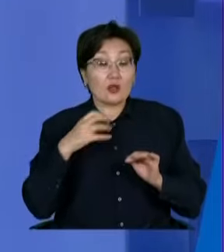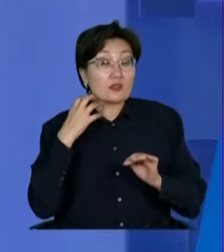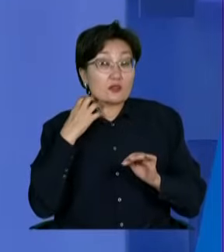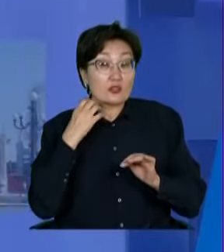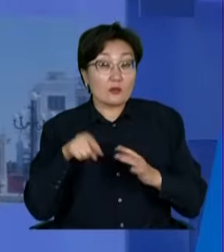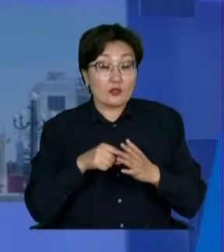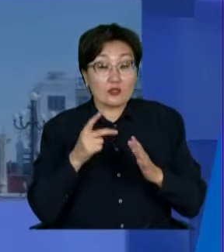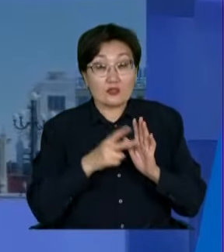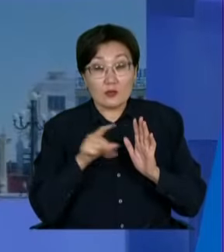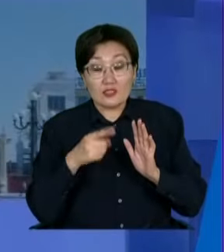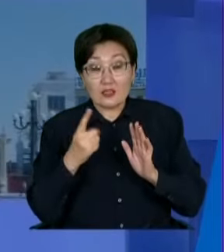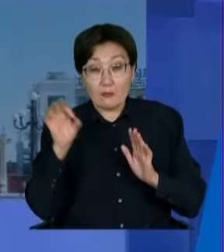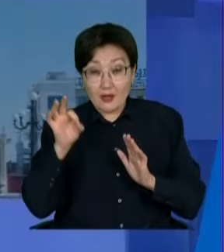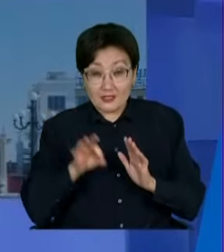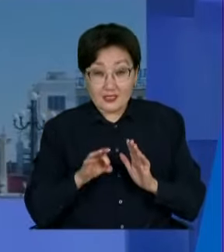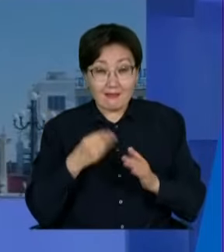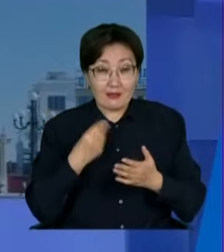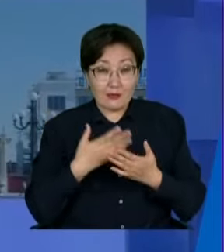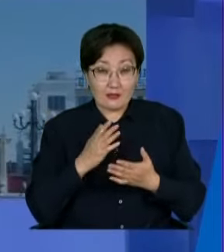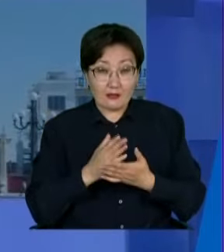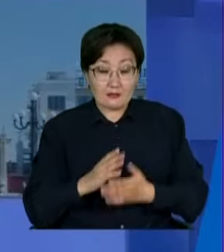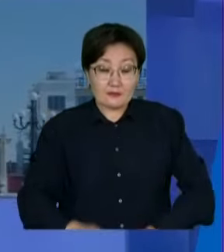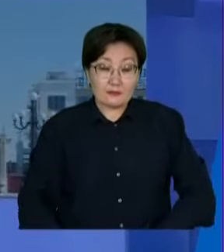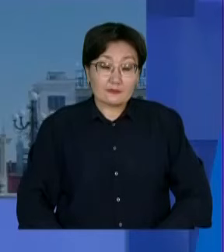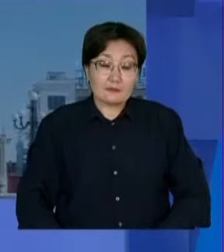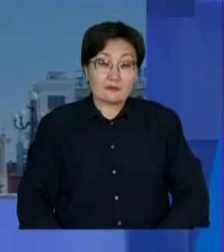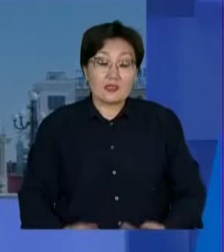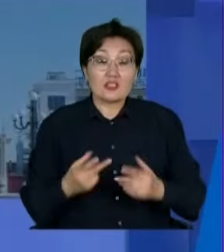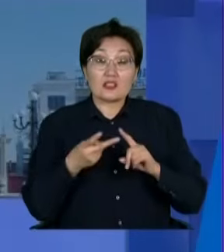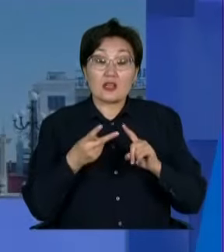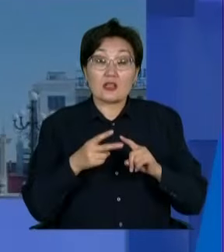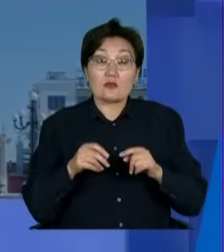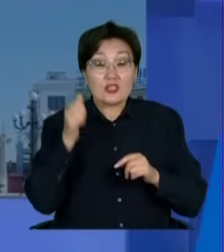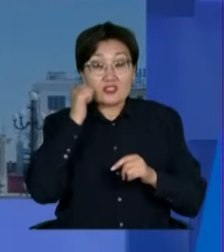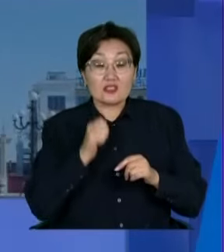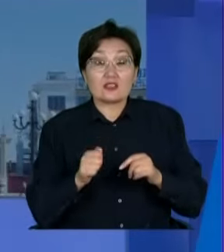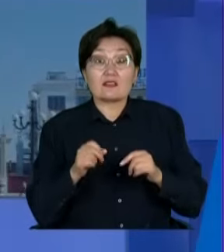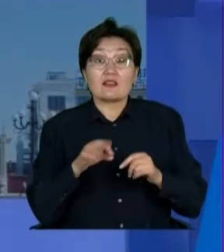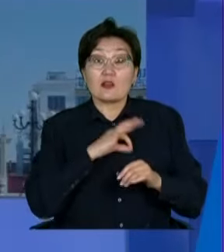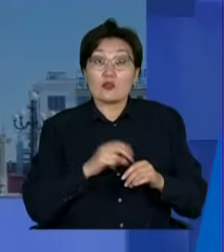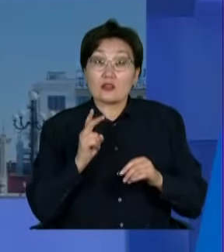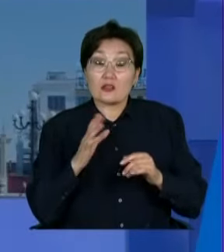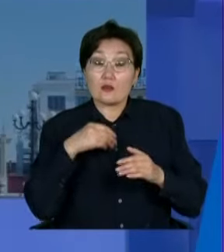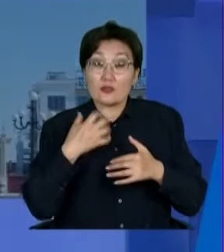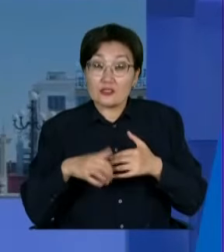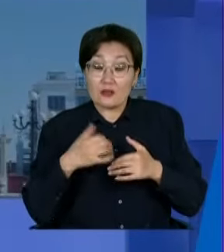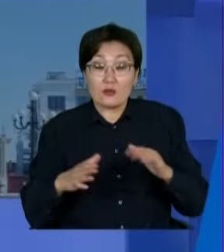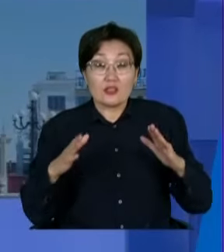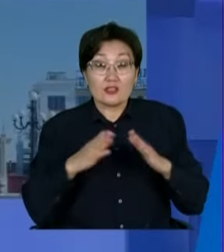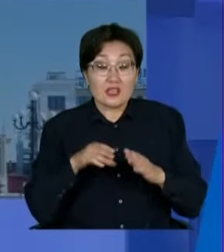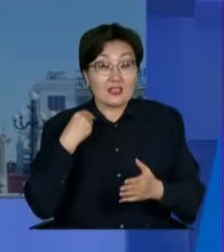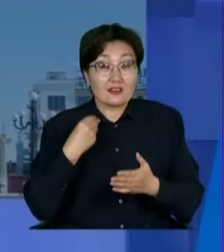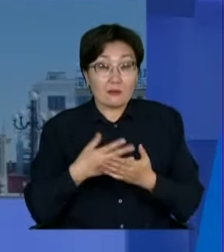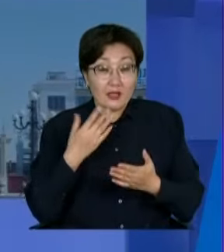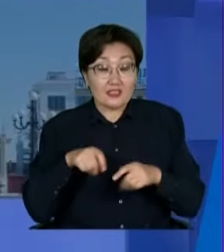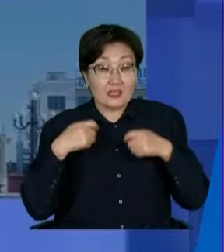Қызылордада 7,1%-ға қымбаттаған. Ал екінші нарықтағы үйлер арасында қымбатшылық қысқан өңірлер